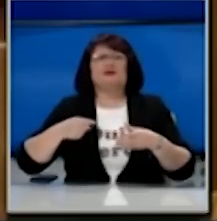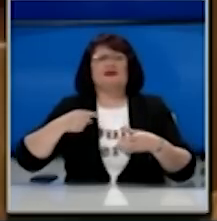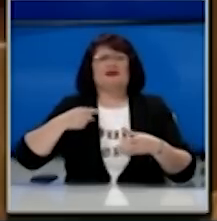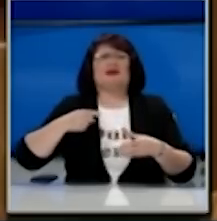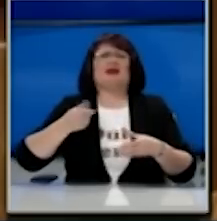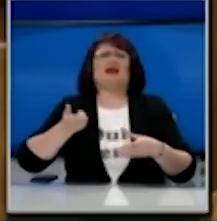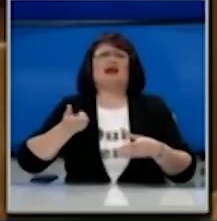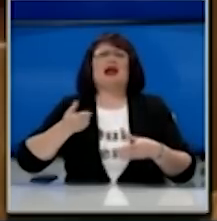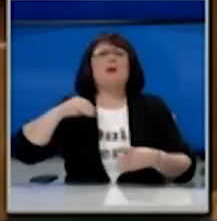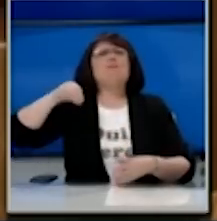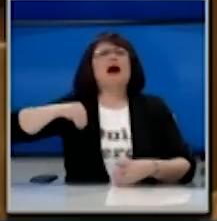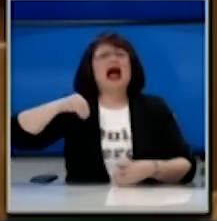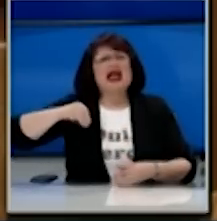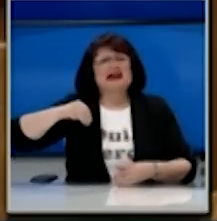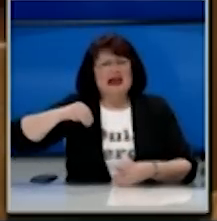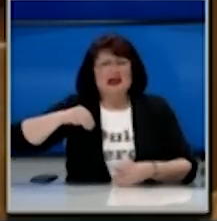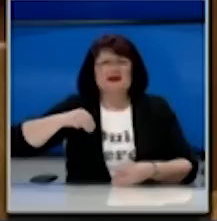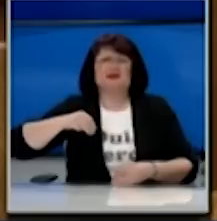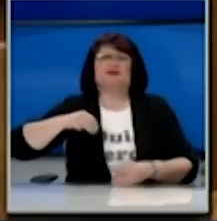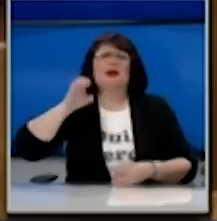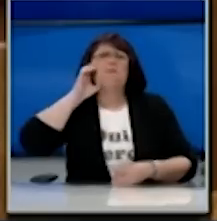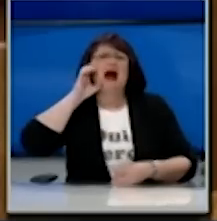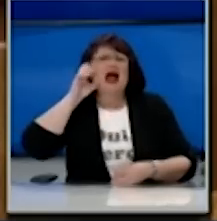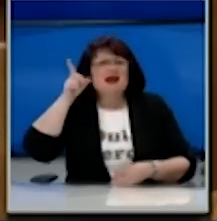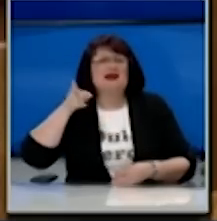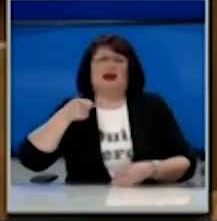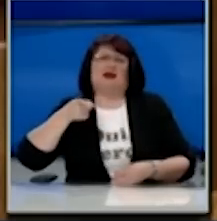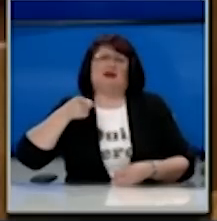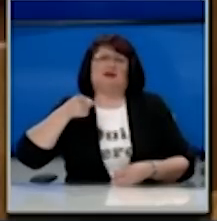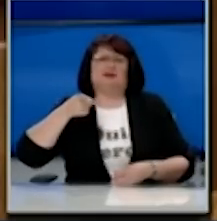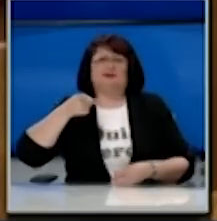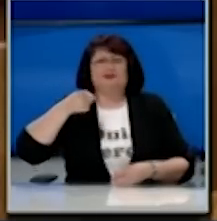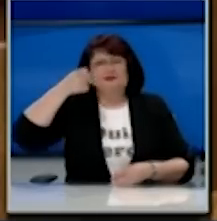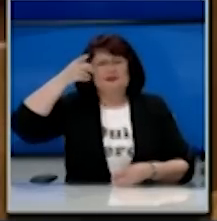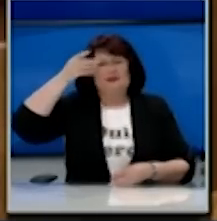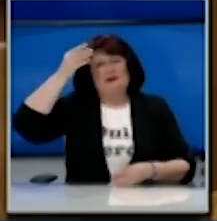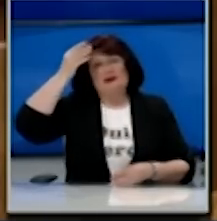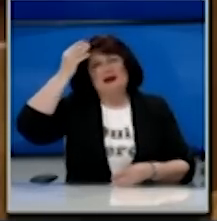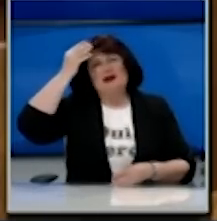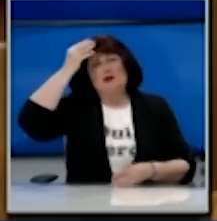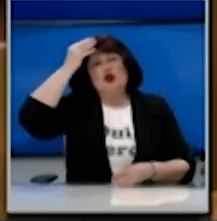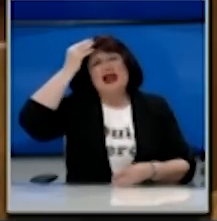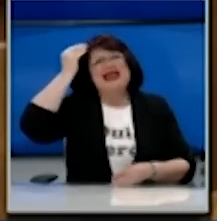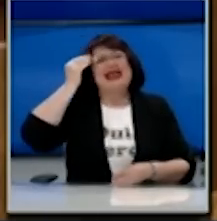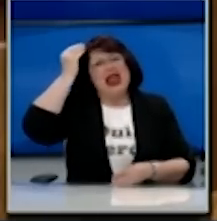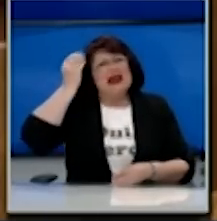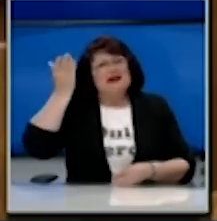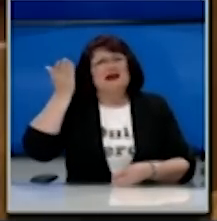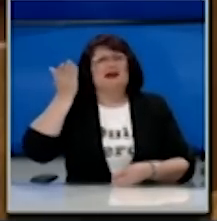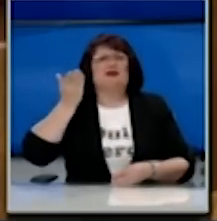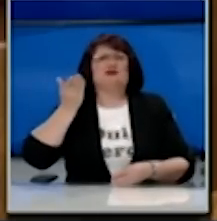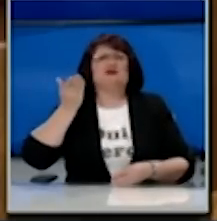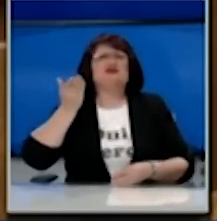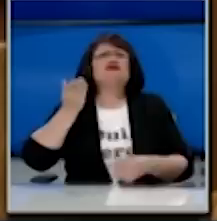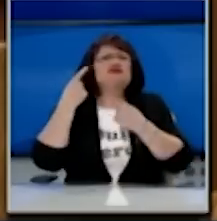από Biden και δεν μας διέφυγε ότι προκαλέσατε και προκαλείτε αμηχανία σε κάποιους